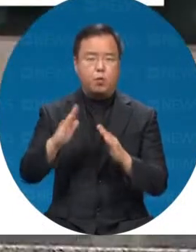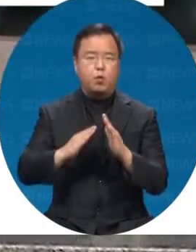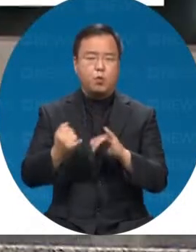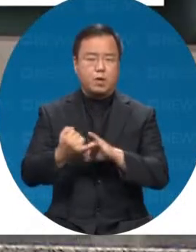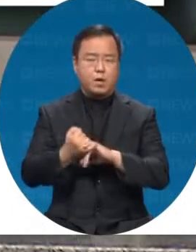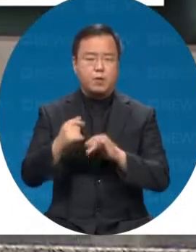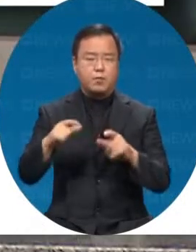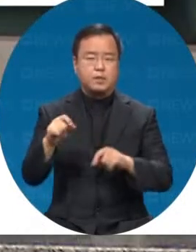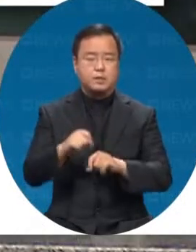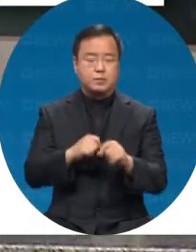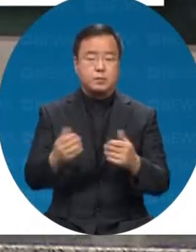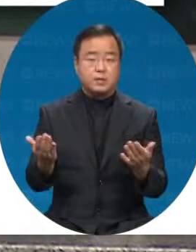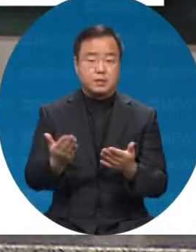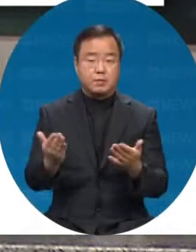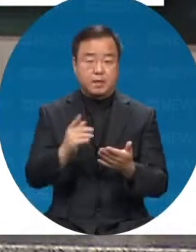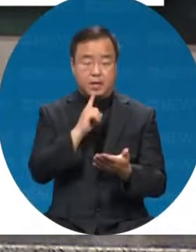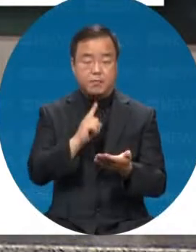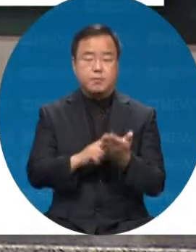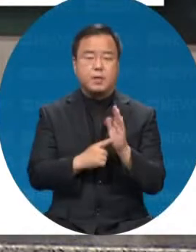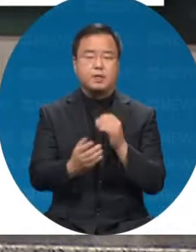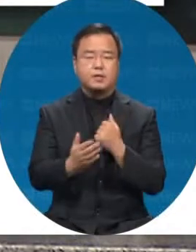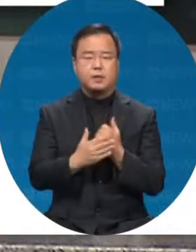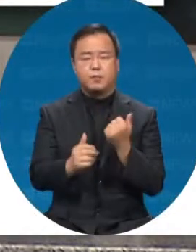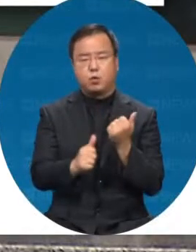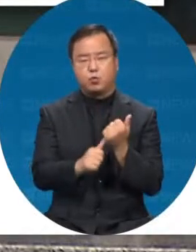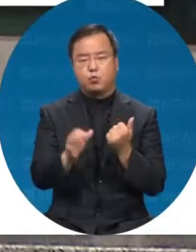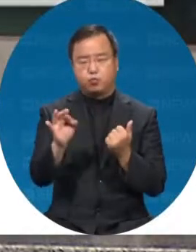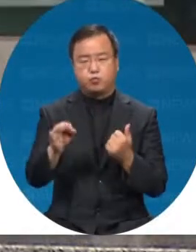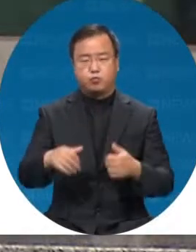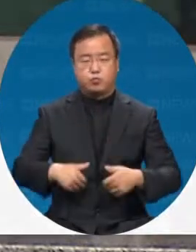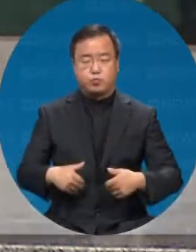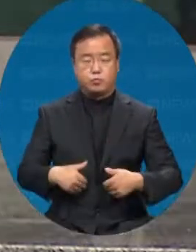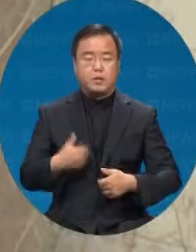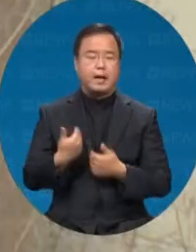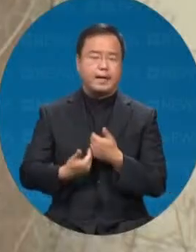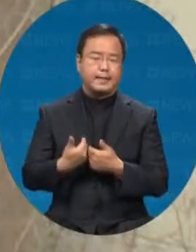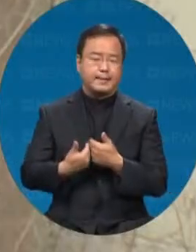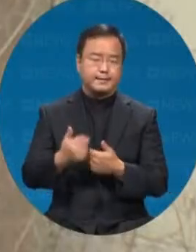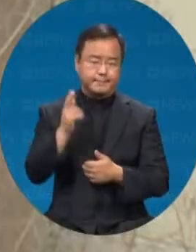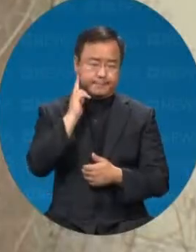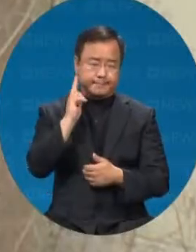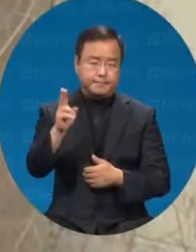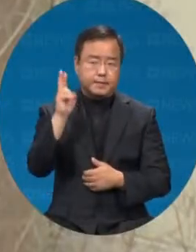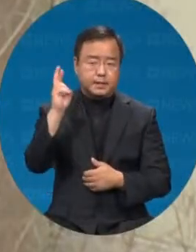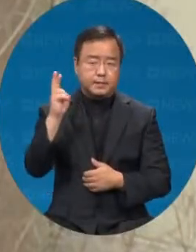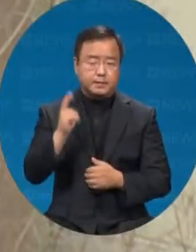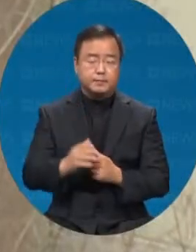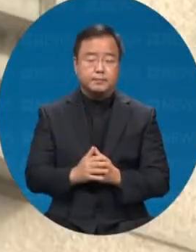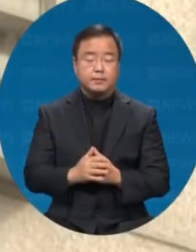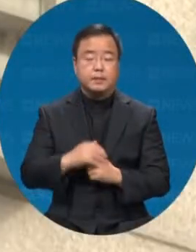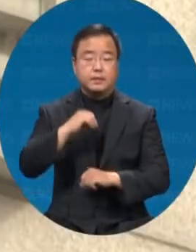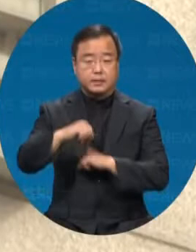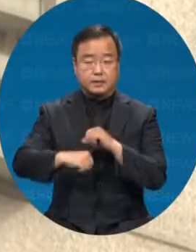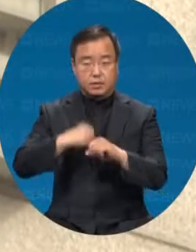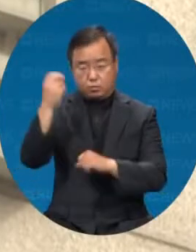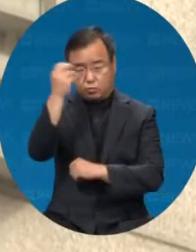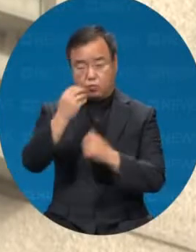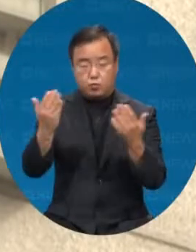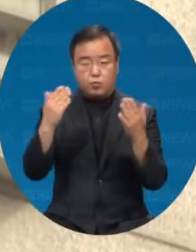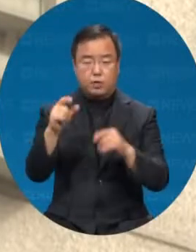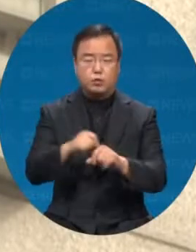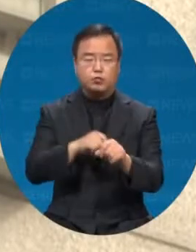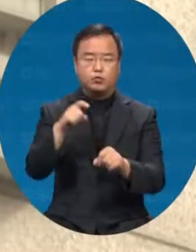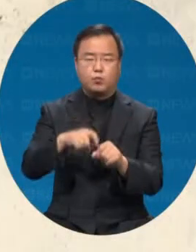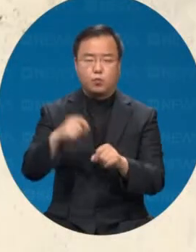그러면 은 이게 있어야만 하는 거에요 분별 갈등을 심화 될 거구요 또 잘 병산 입구와 특목고의 일반고